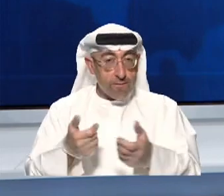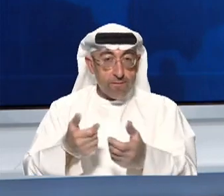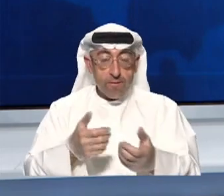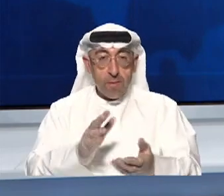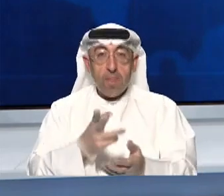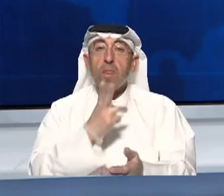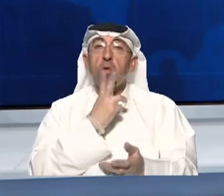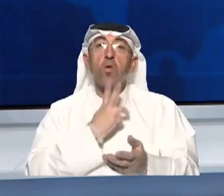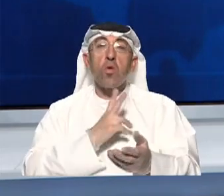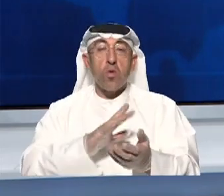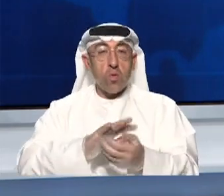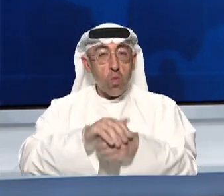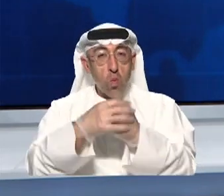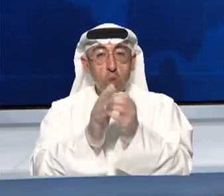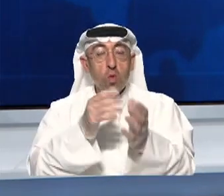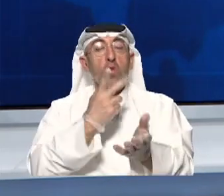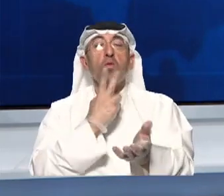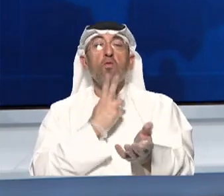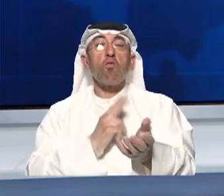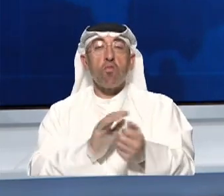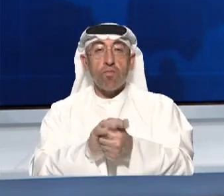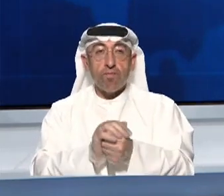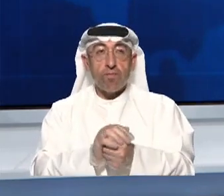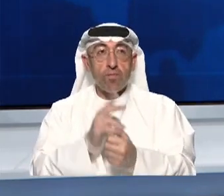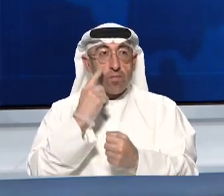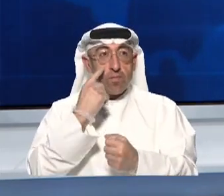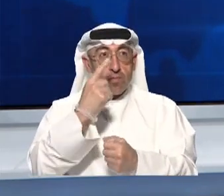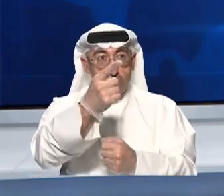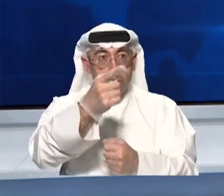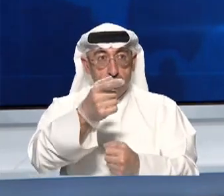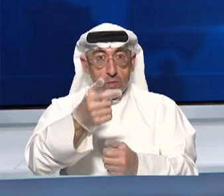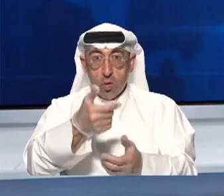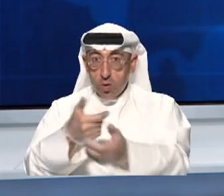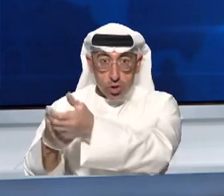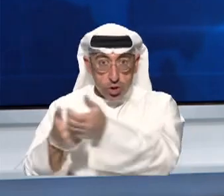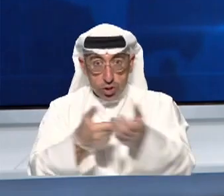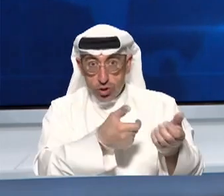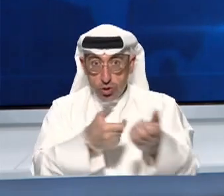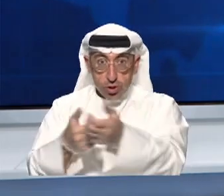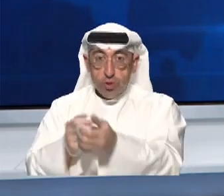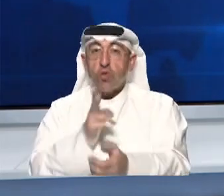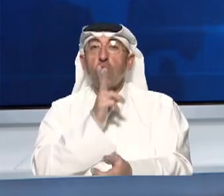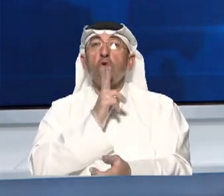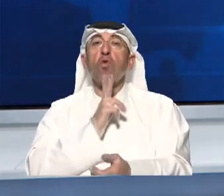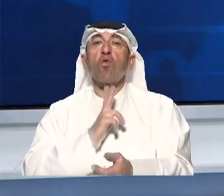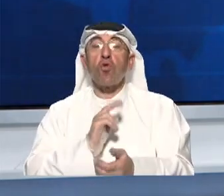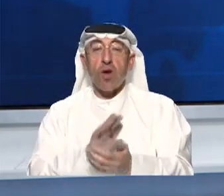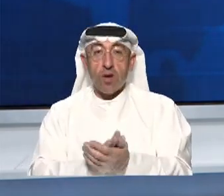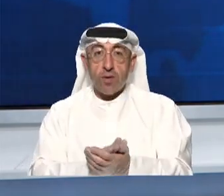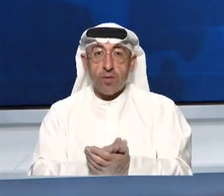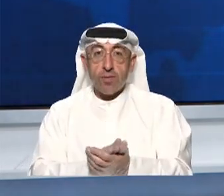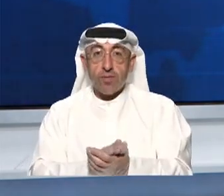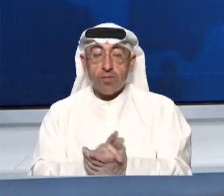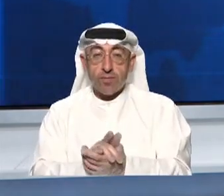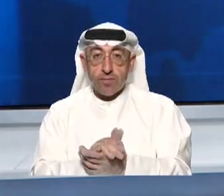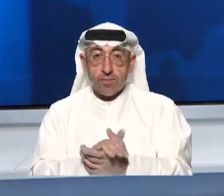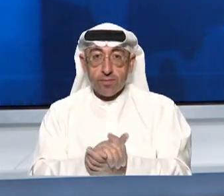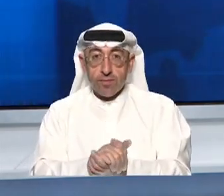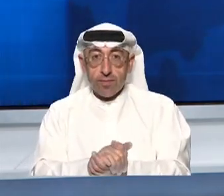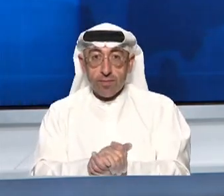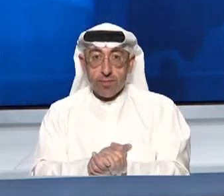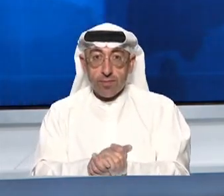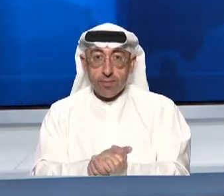داعية إياهم لعدم القلق، فالأزمة هي أزمة كورونا وليست أزمة مواد استهلاكية. تفاصيل أكثر في هذا